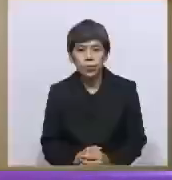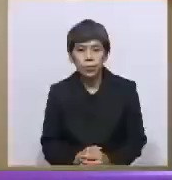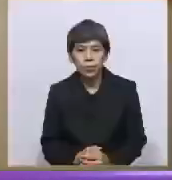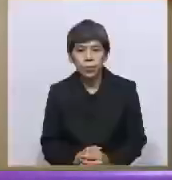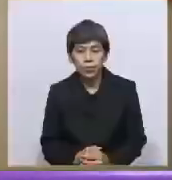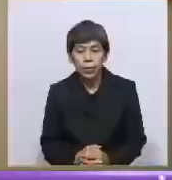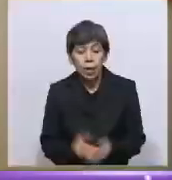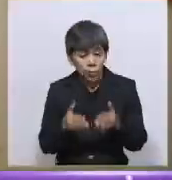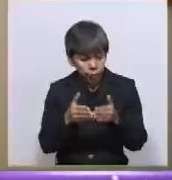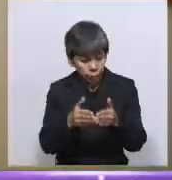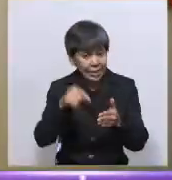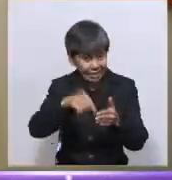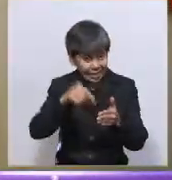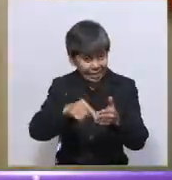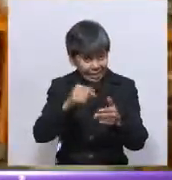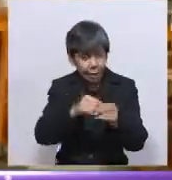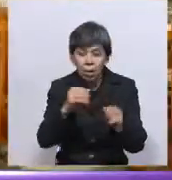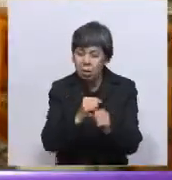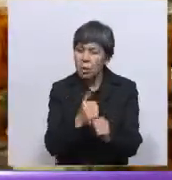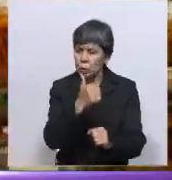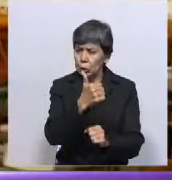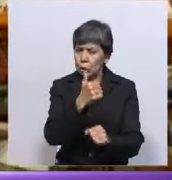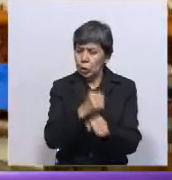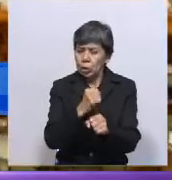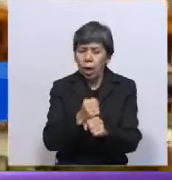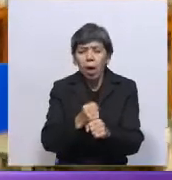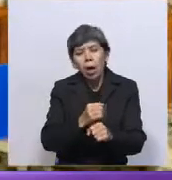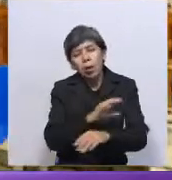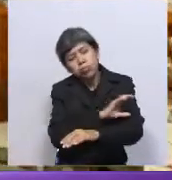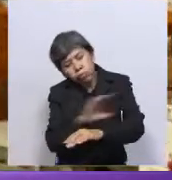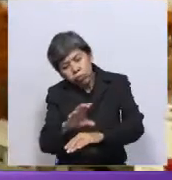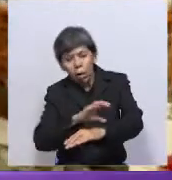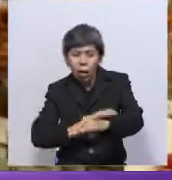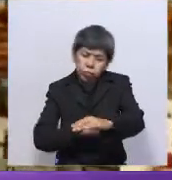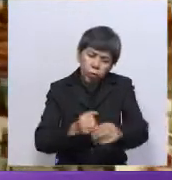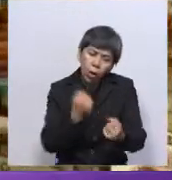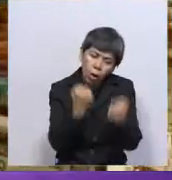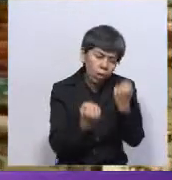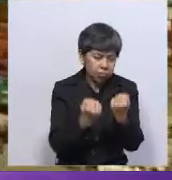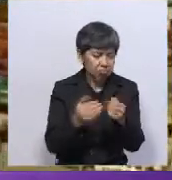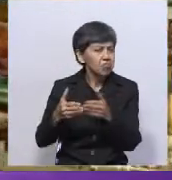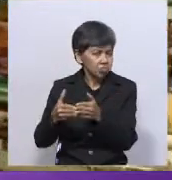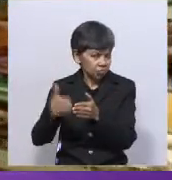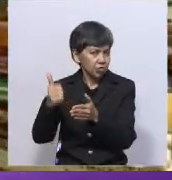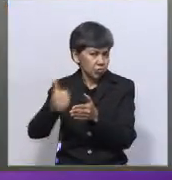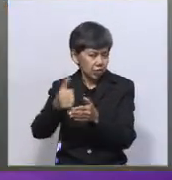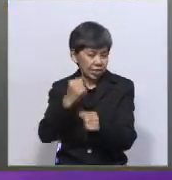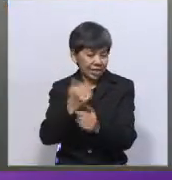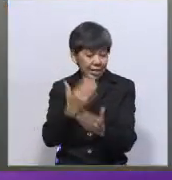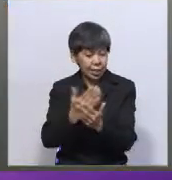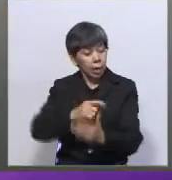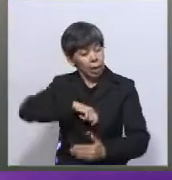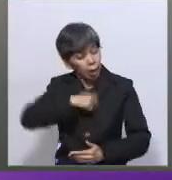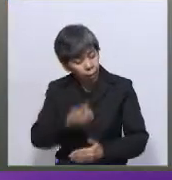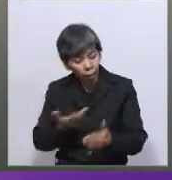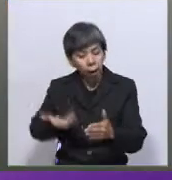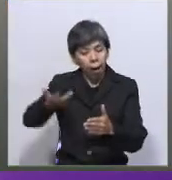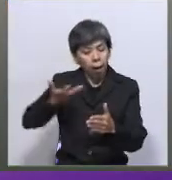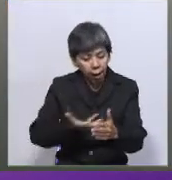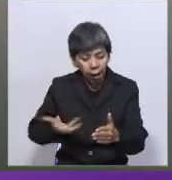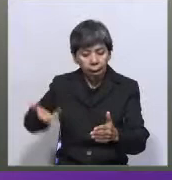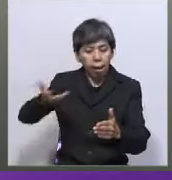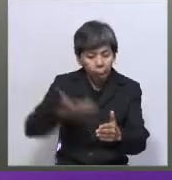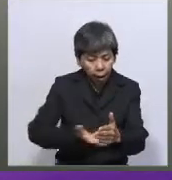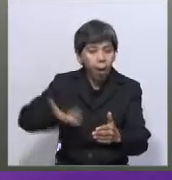ระบบขนส่งทางน้ำแม้ว่าจะมีข้อได้เปรียบเหนือการขนส่งในรูปแบบอื่นๆเกือบทุกด้านทั้งต้นทุนน้ำหนักปริมาณการ